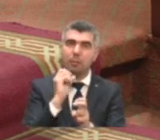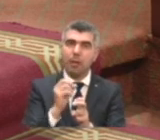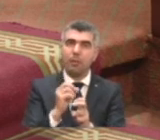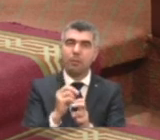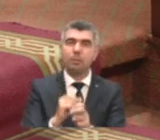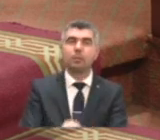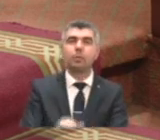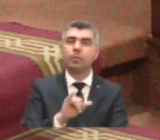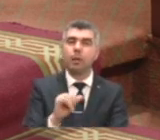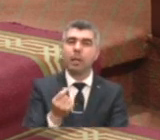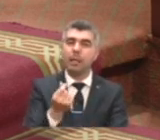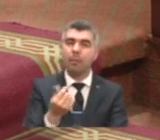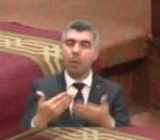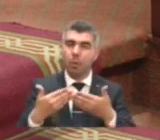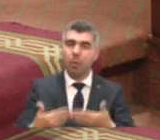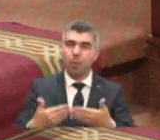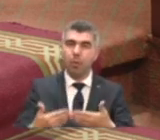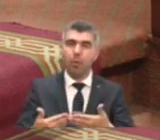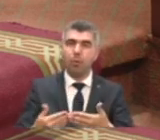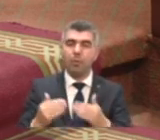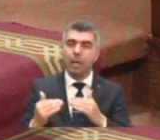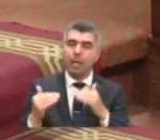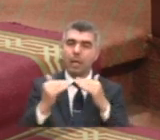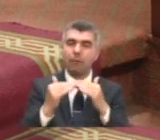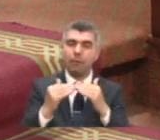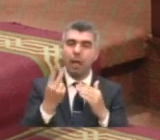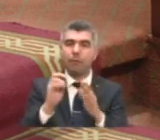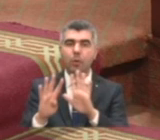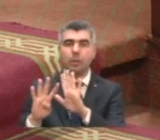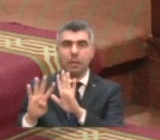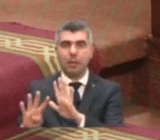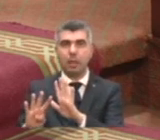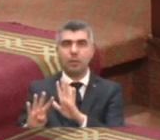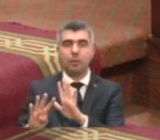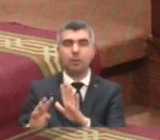الأسف الثمن اللي كاين اليوم فهو مقارنة مع 2019